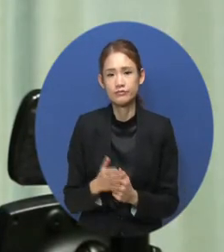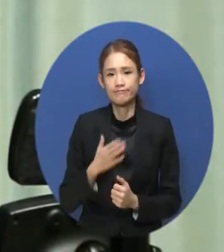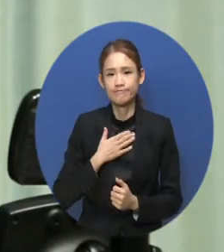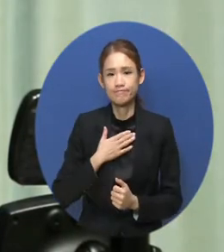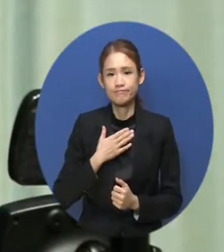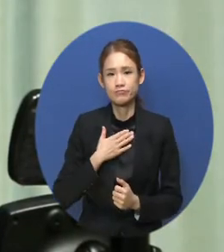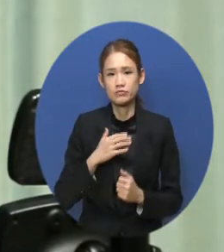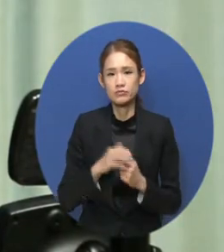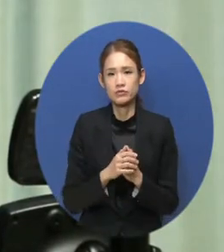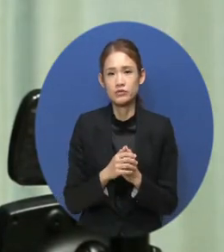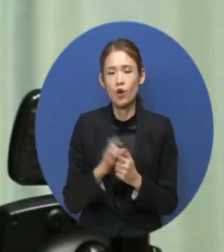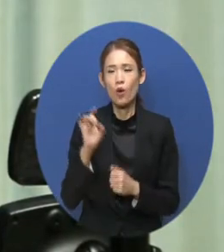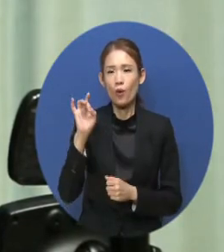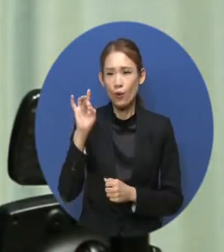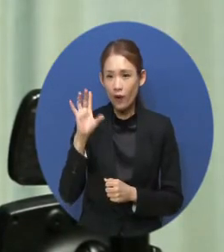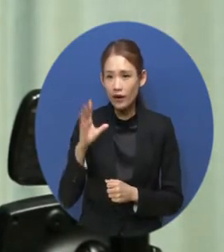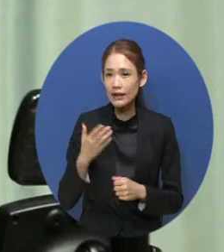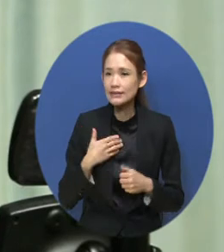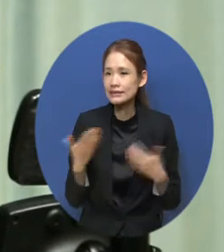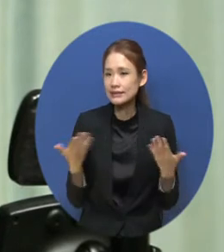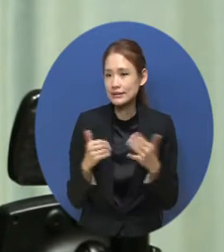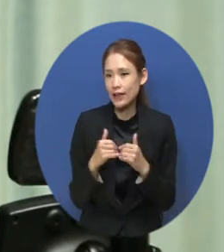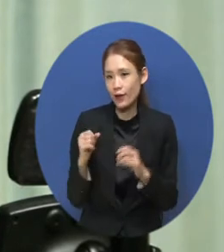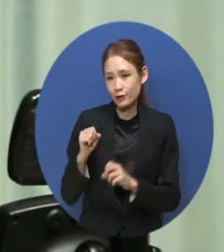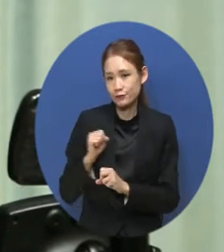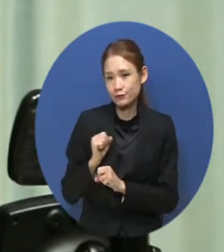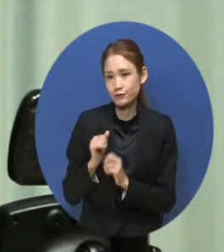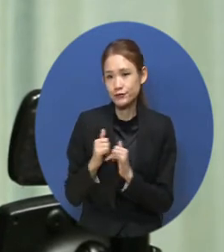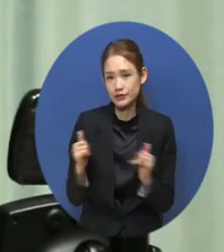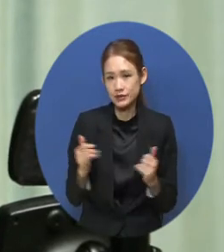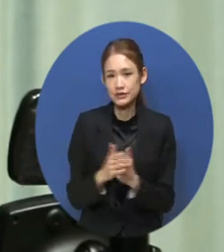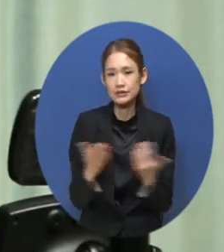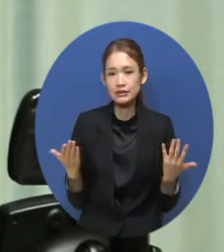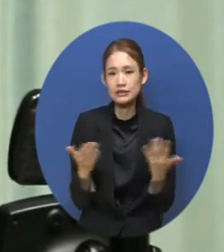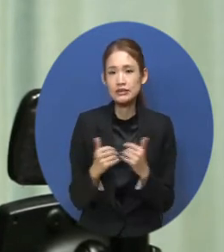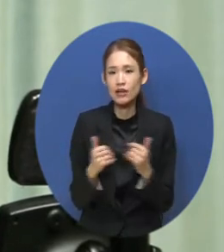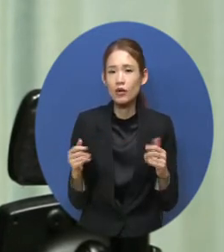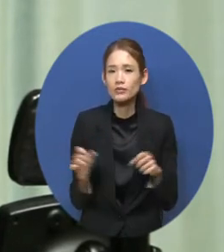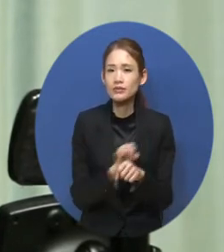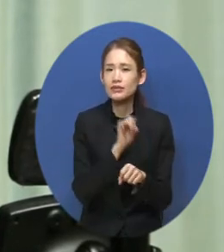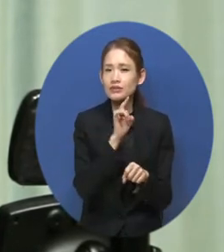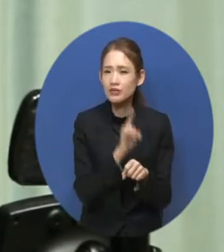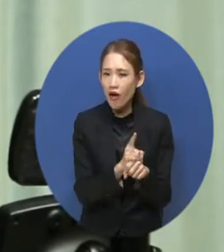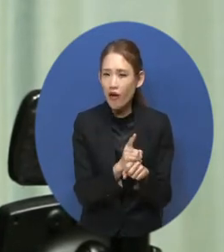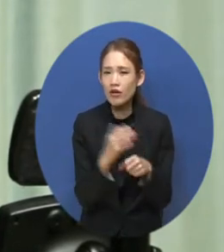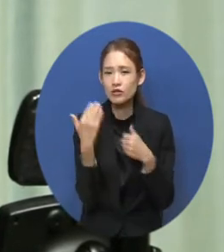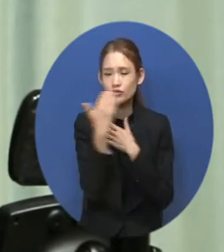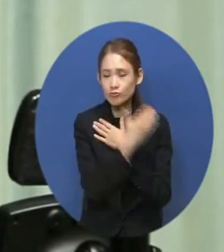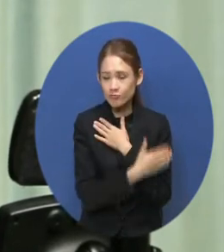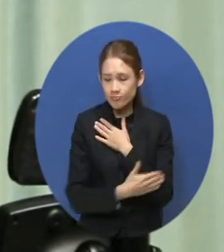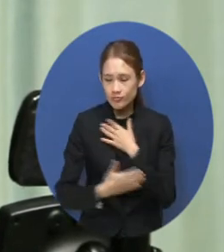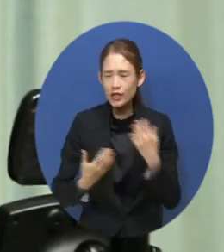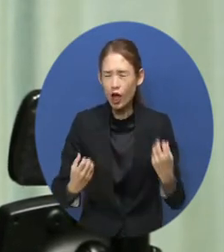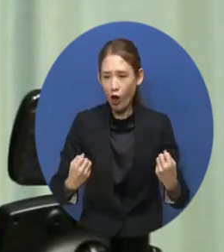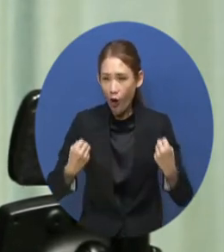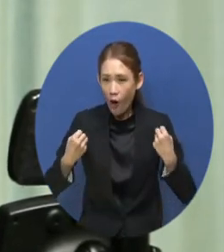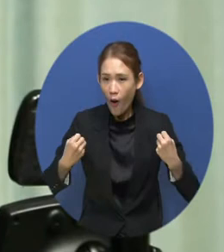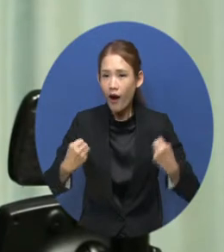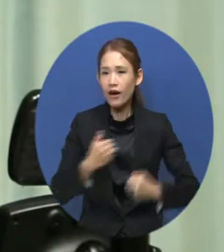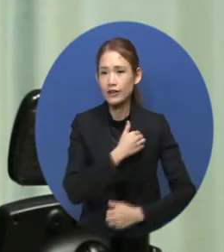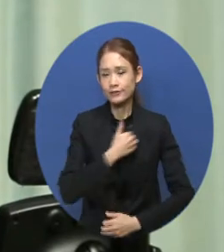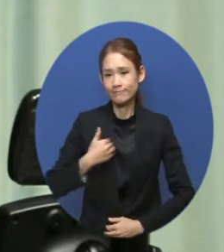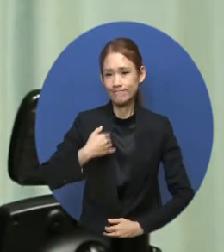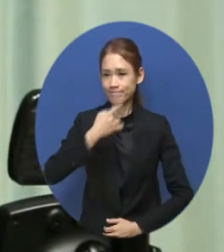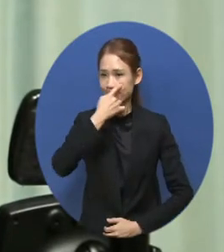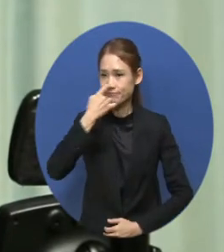저는 직업군인이었고요. 그리고 직업군인은 직업 특성상 이게 육체적으로 건강이 당연히 보장이 돼야